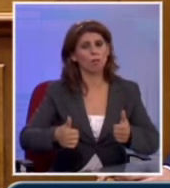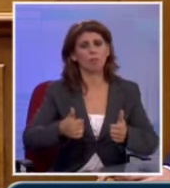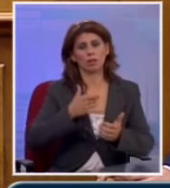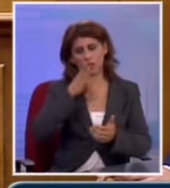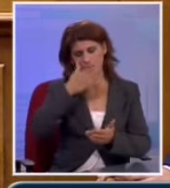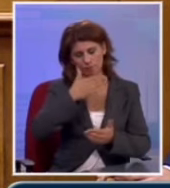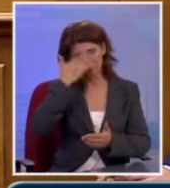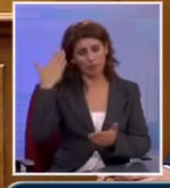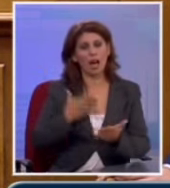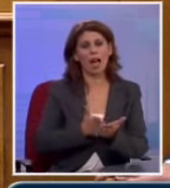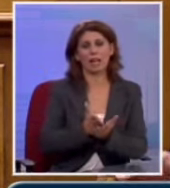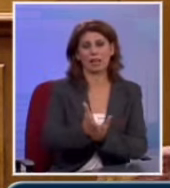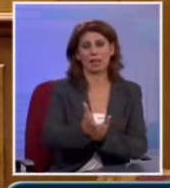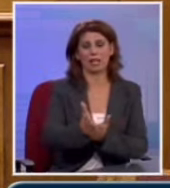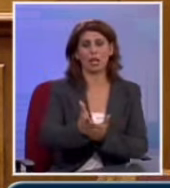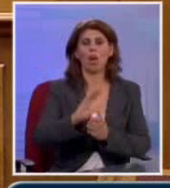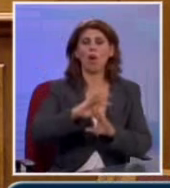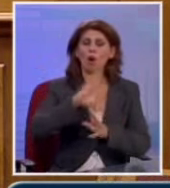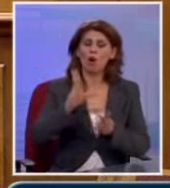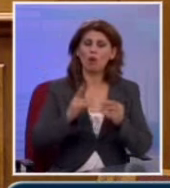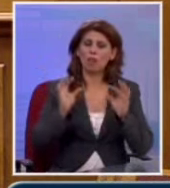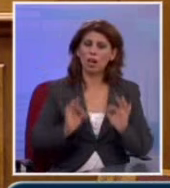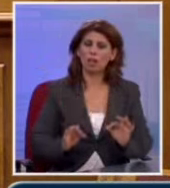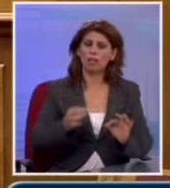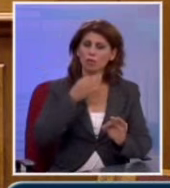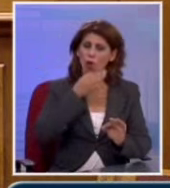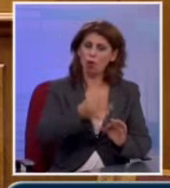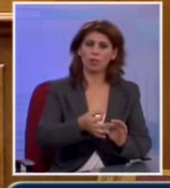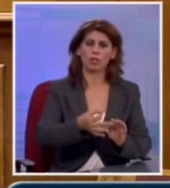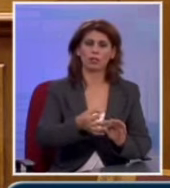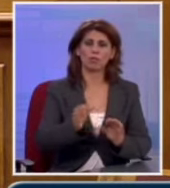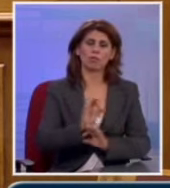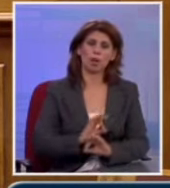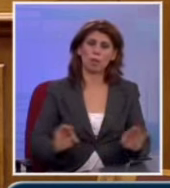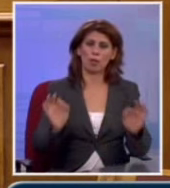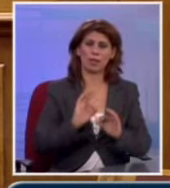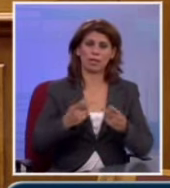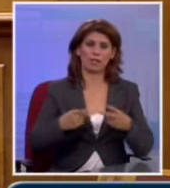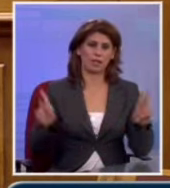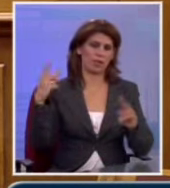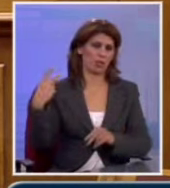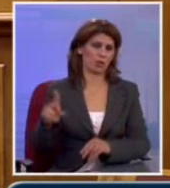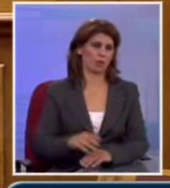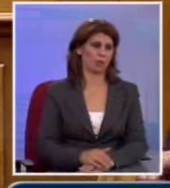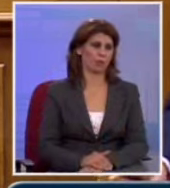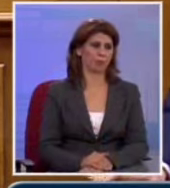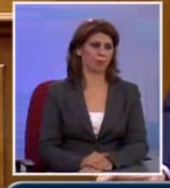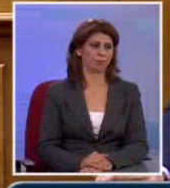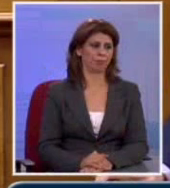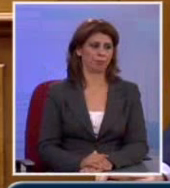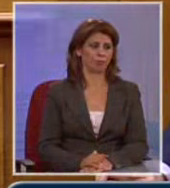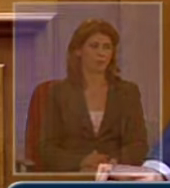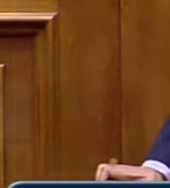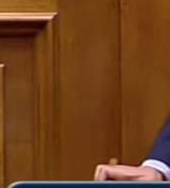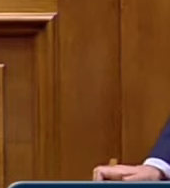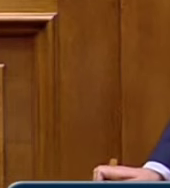αρετή. Όσα ακριβώς ορίζουν τις προϋποθέσεις της ελευθερίας του. Θα αδράξει